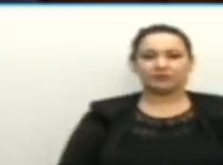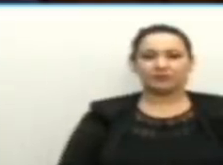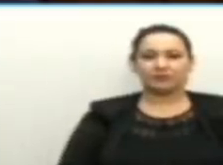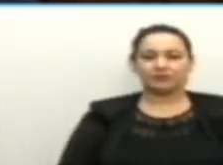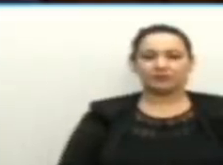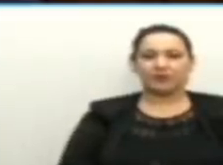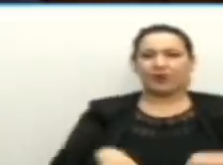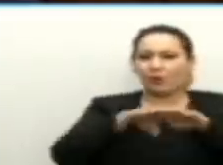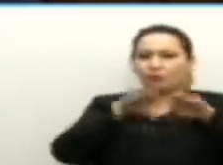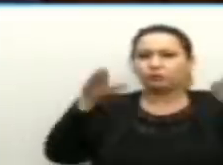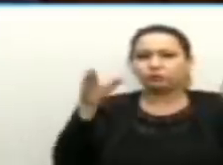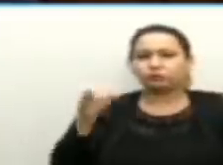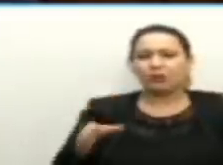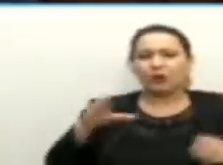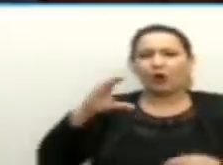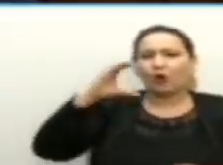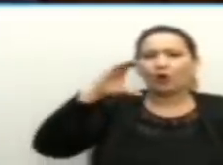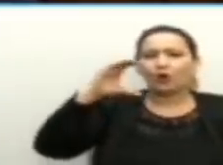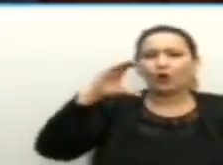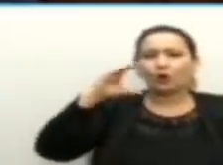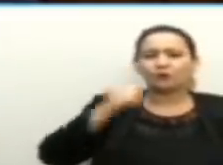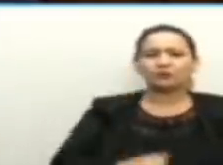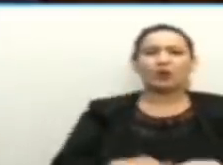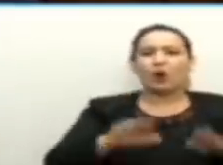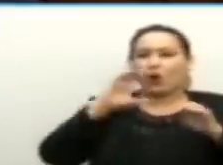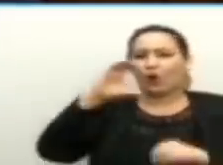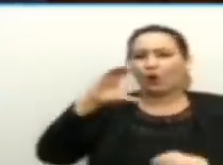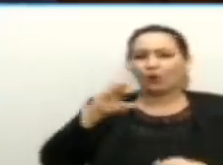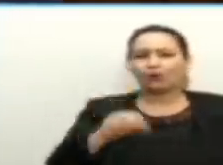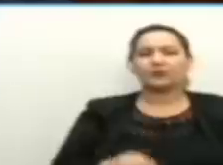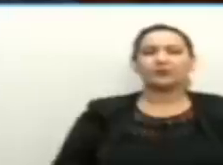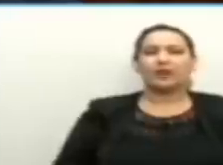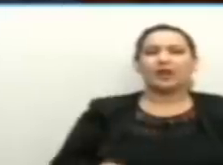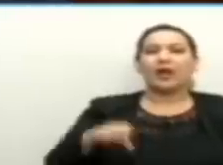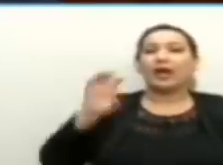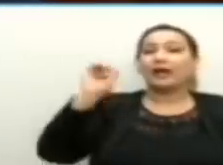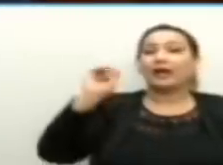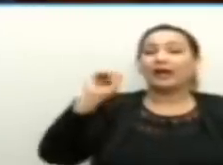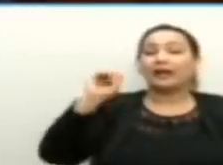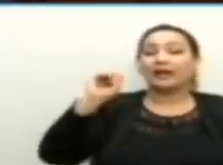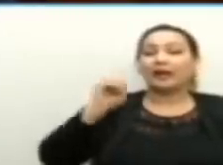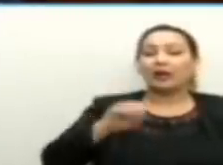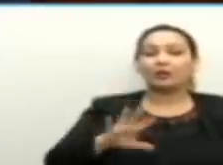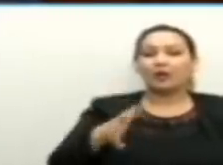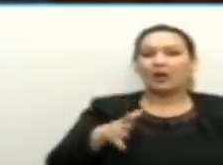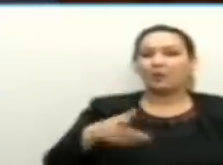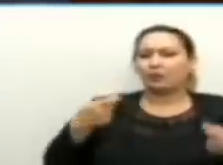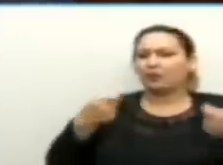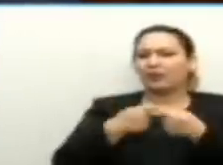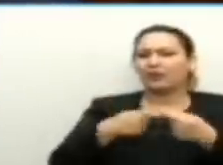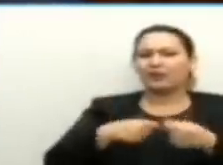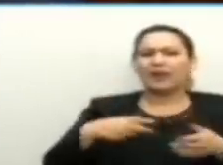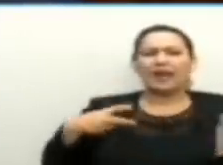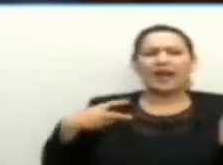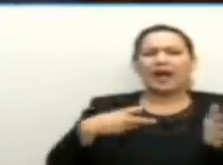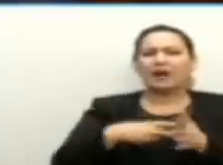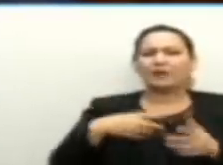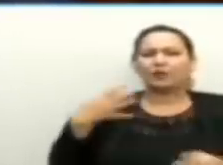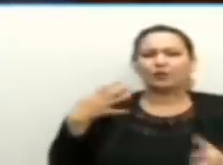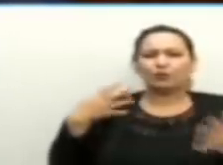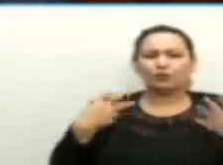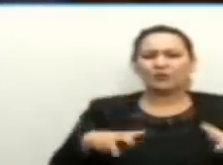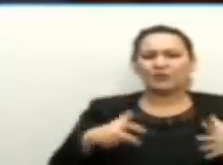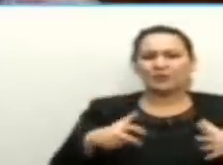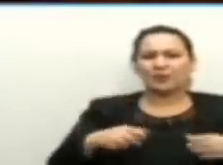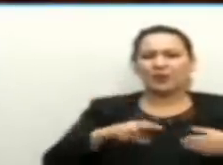الكونتينر يعني كانت الحاويات 40 قدم تنقل بحوالي 2700 إلى 3000